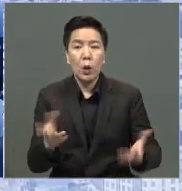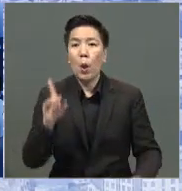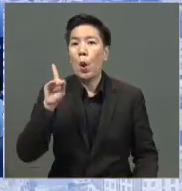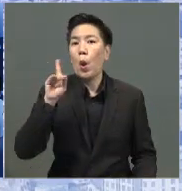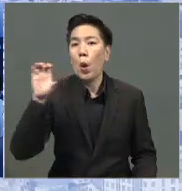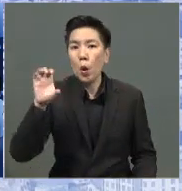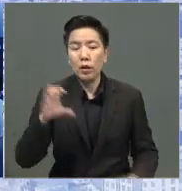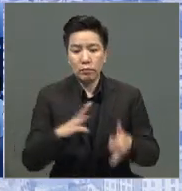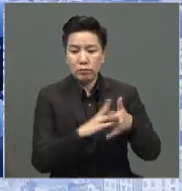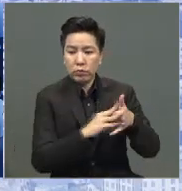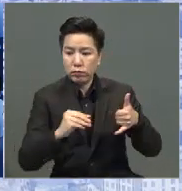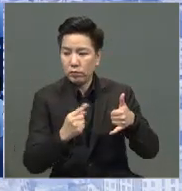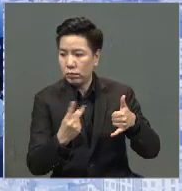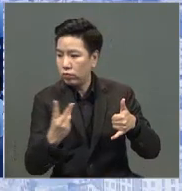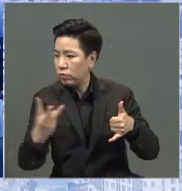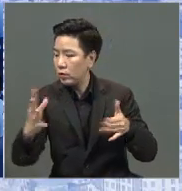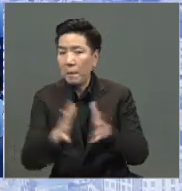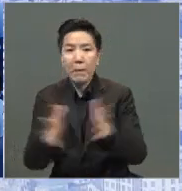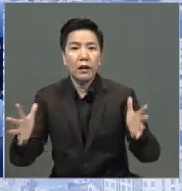นี้จะเป็นแค่หนึ่งเป็นแค่สองหรือจะกลายเป็นร้อยเป็นหลัก3